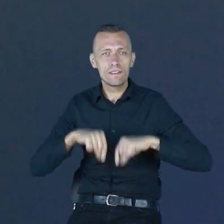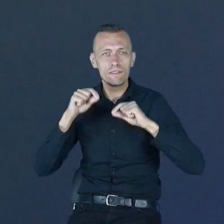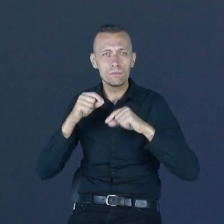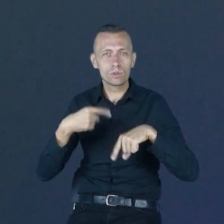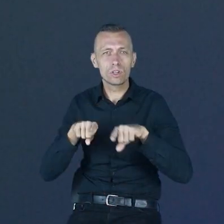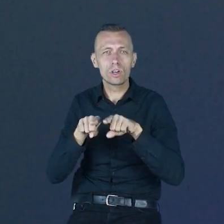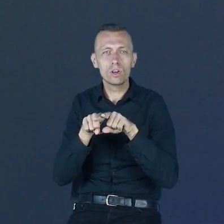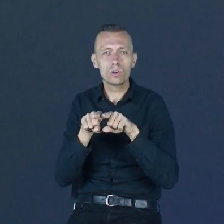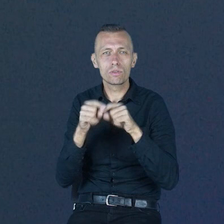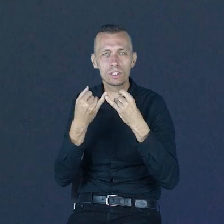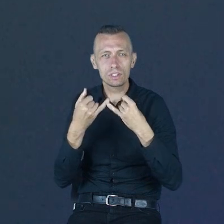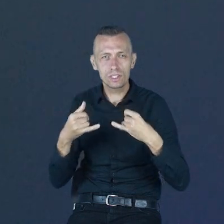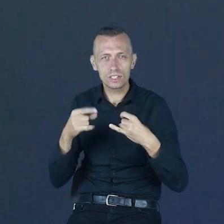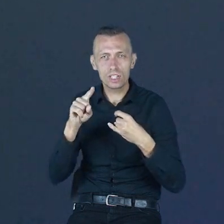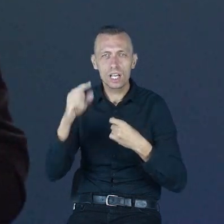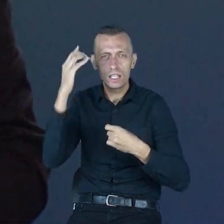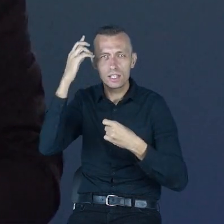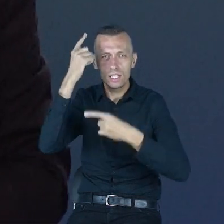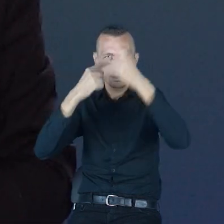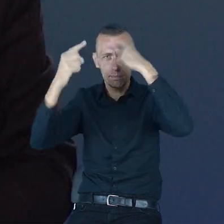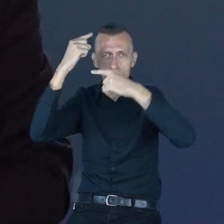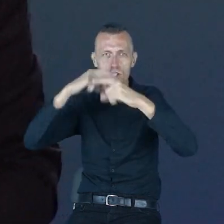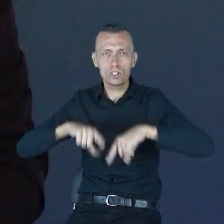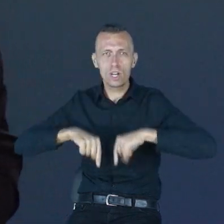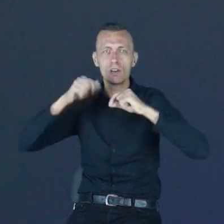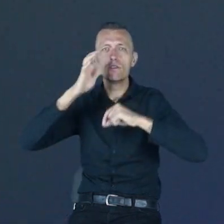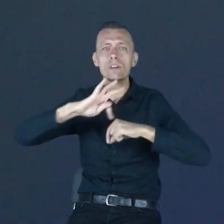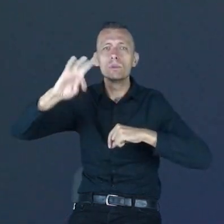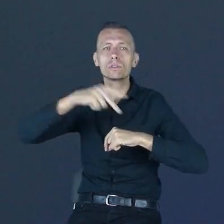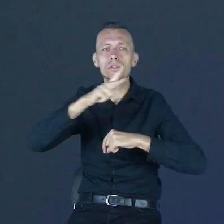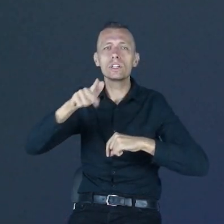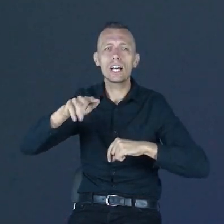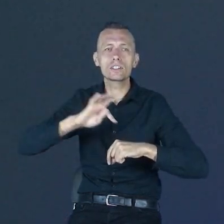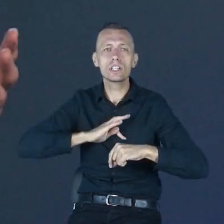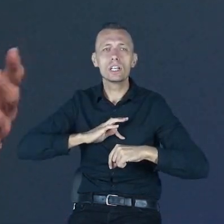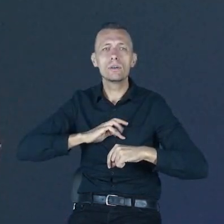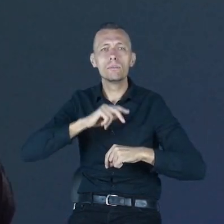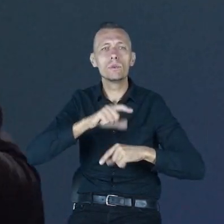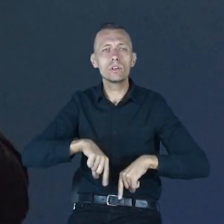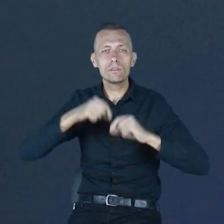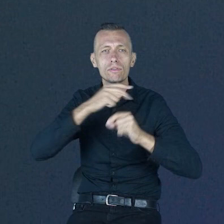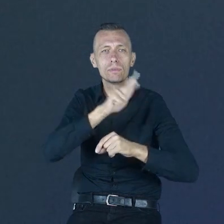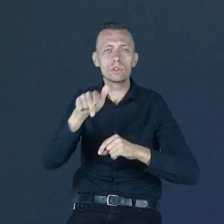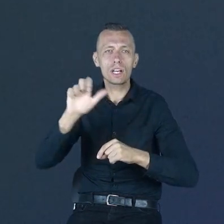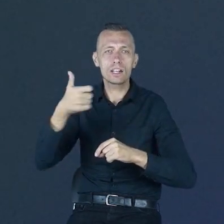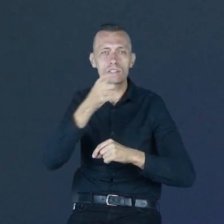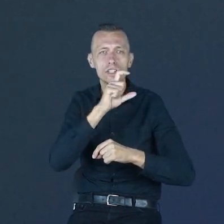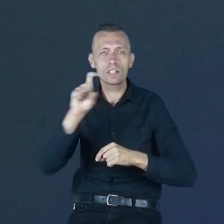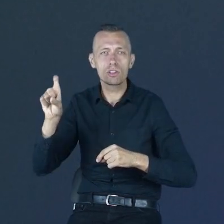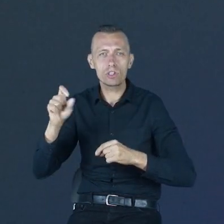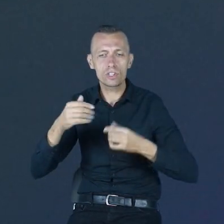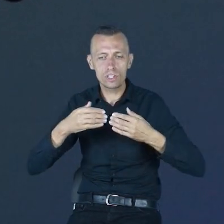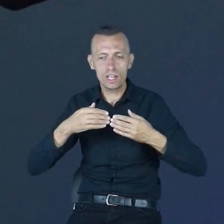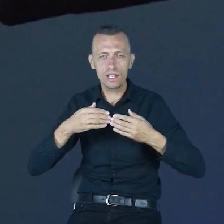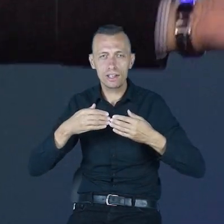zdajesz sobie sprawę? Twój każdy wybór, mój każdy wybór jednocześnie jest otwarciem